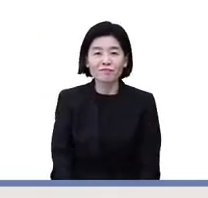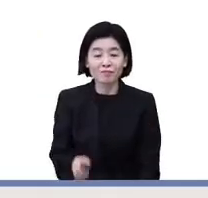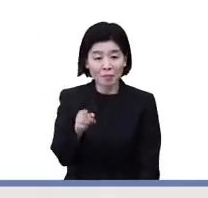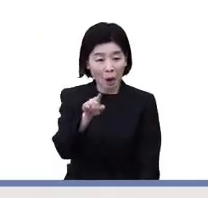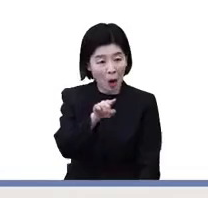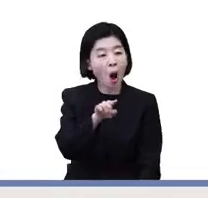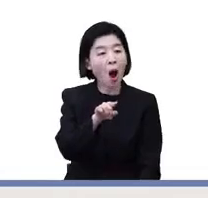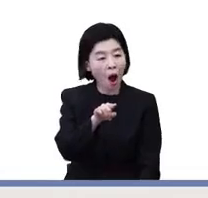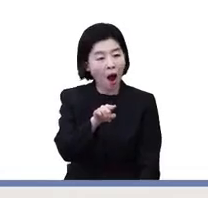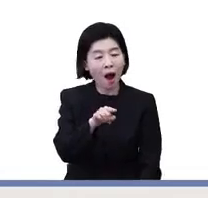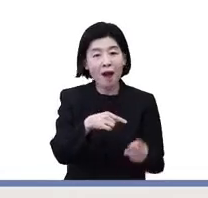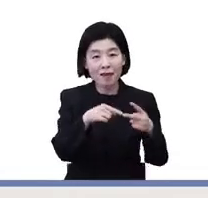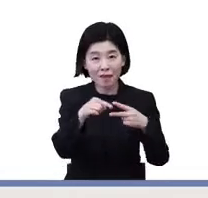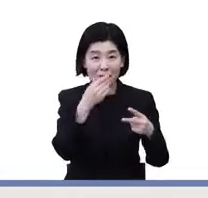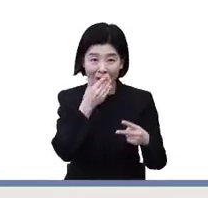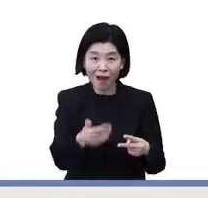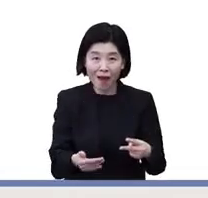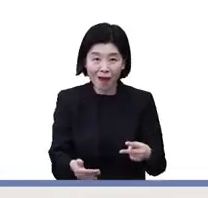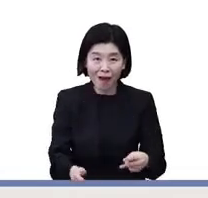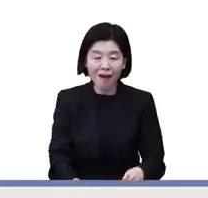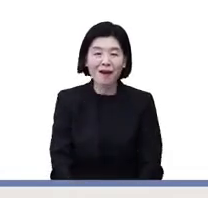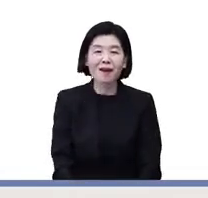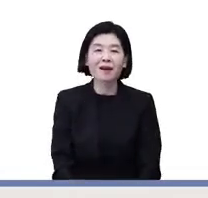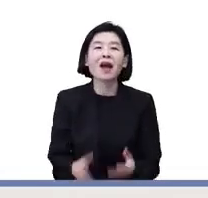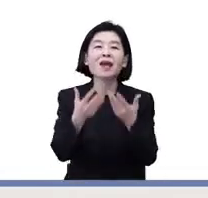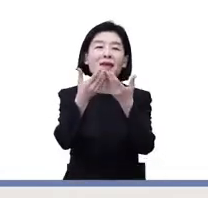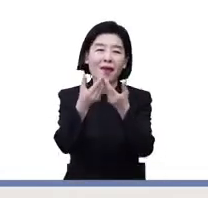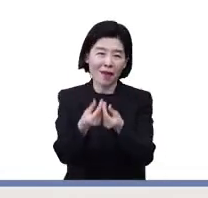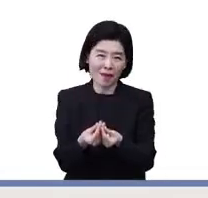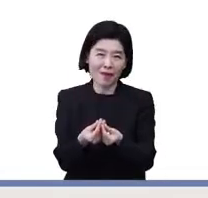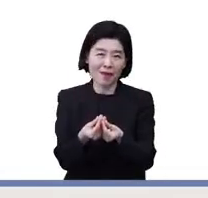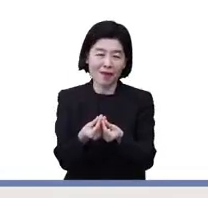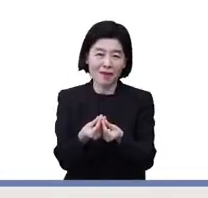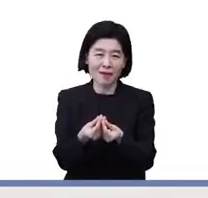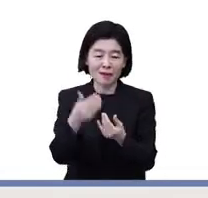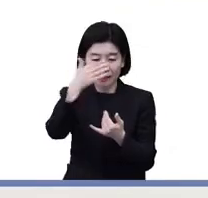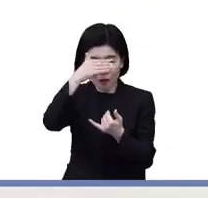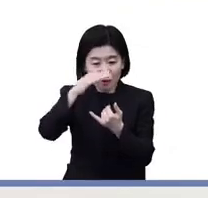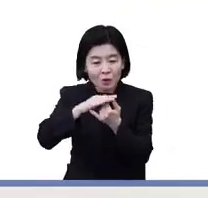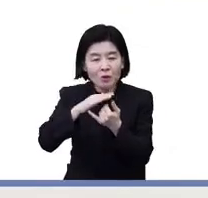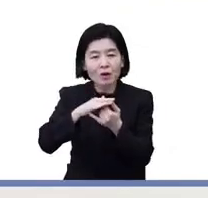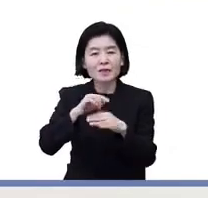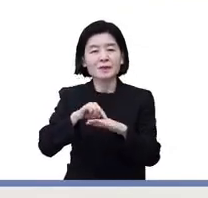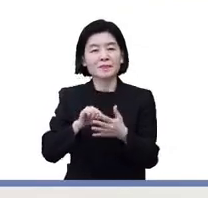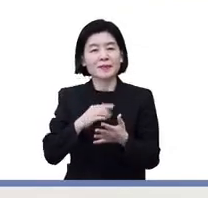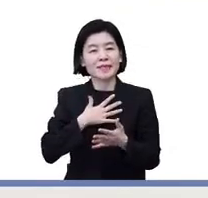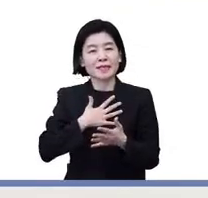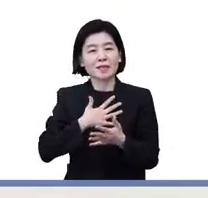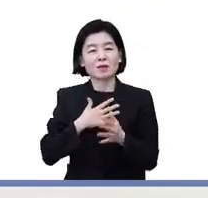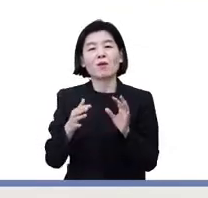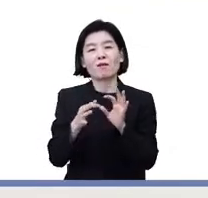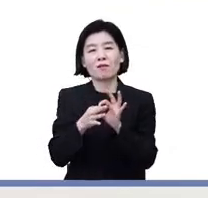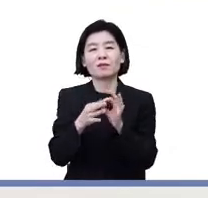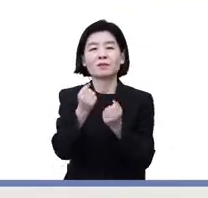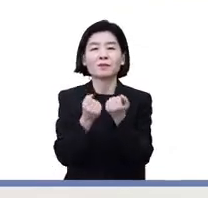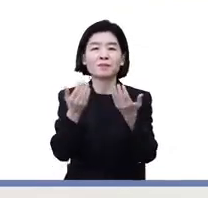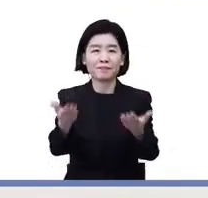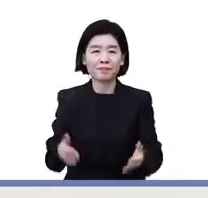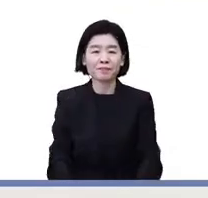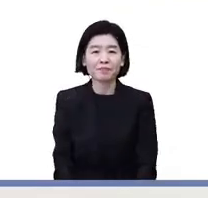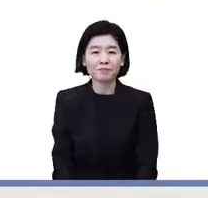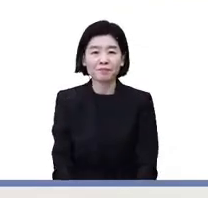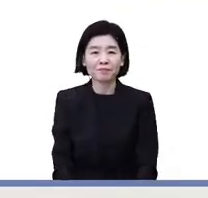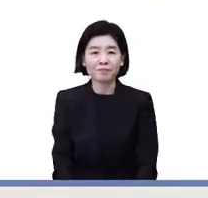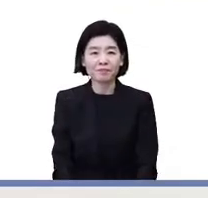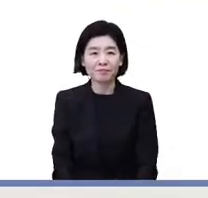보니까 뭔지 이해가 되죠. 하나의 비유였지만 이거를 아이들의 심리와 연관지어서 설명을 좀 드려보겠습니다. 부모님이